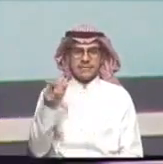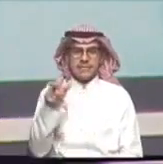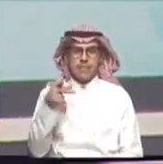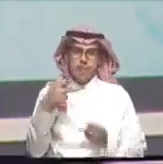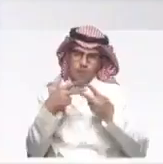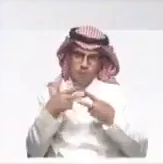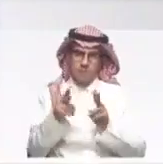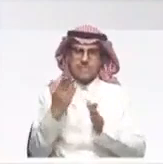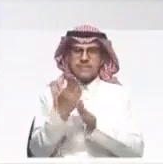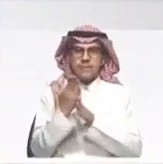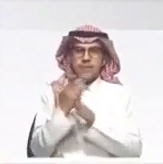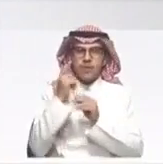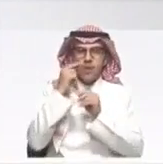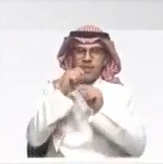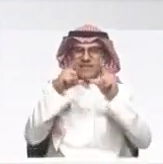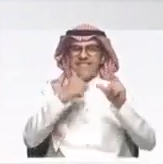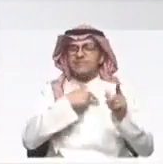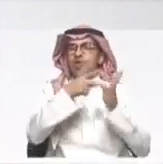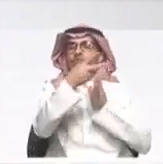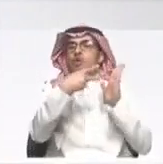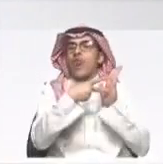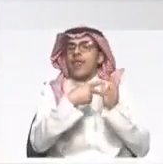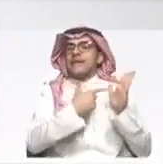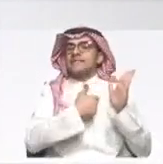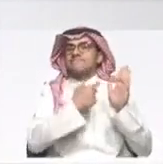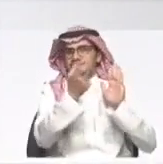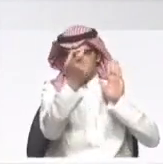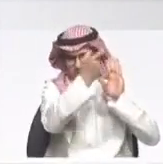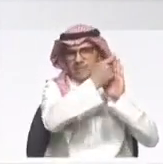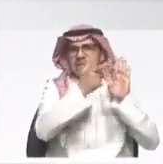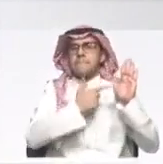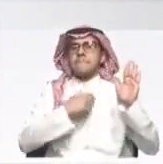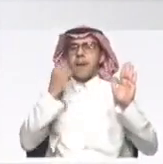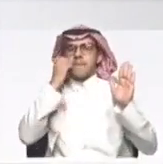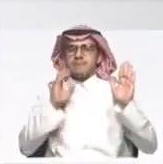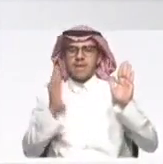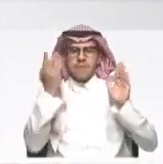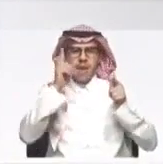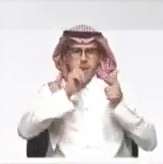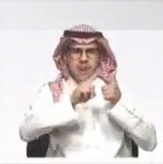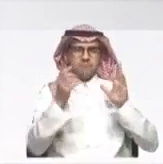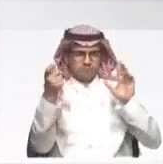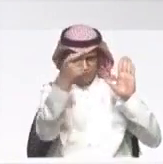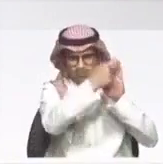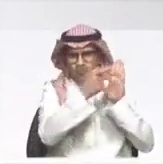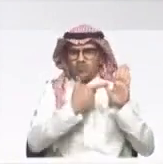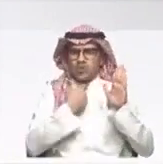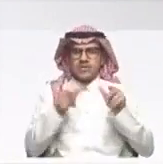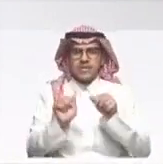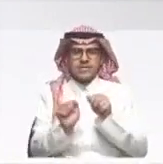موافقه سموه بناء على ما رفعه معالي رئيس مجلس اداره الاتحاد السعودي للامن السبراني